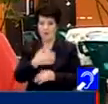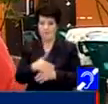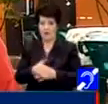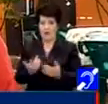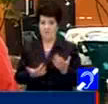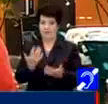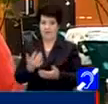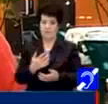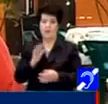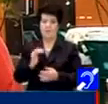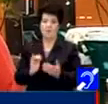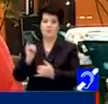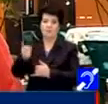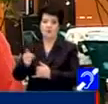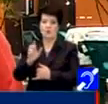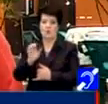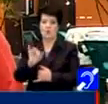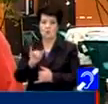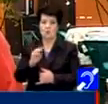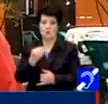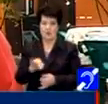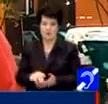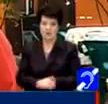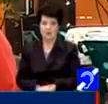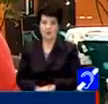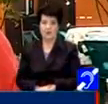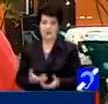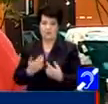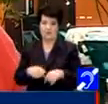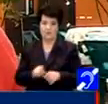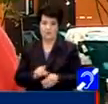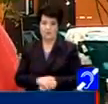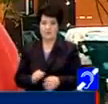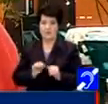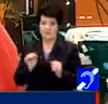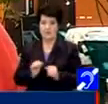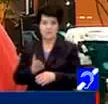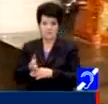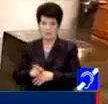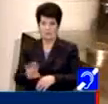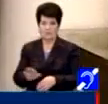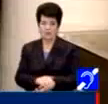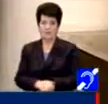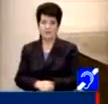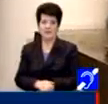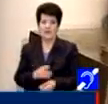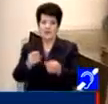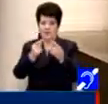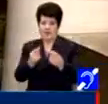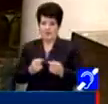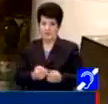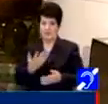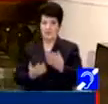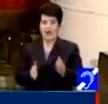Și lăsăm ușile deschis să iasă aerul acela. Și atât. Nu, ne stăruim să nu întrem în timpul ăsta. Pentru a verifica dacă